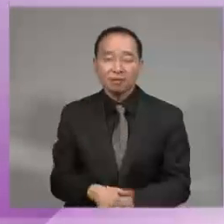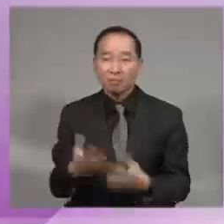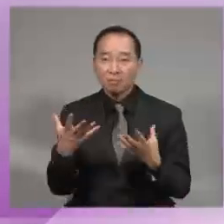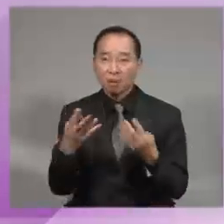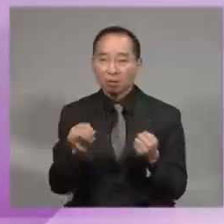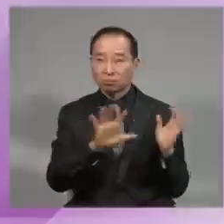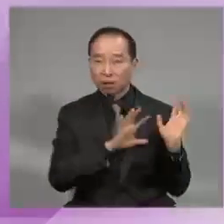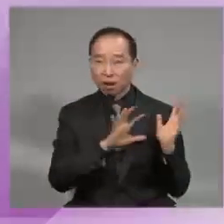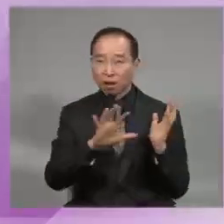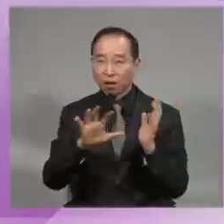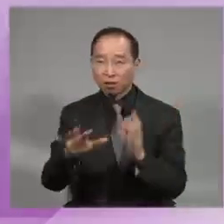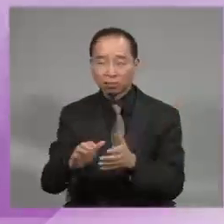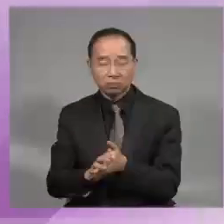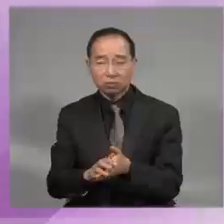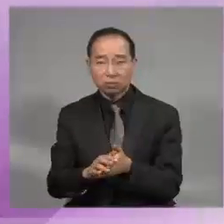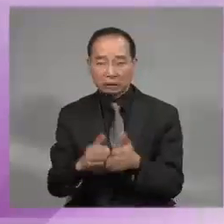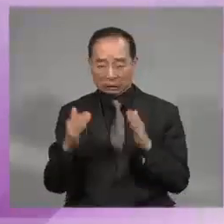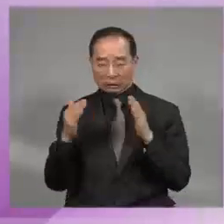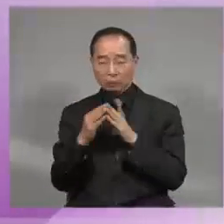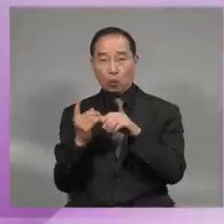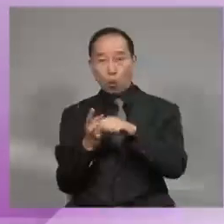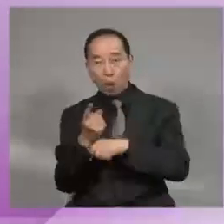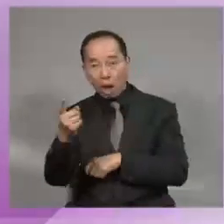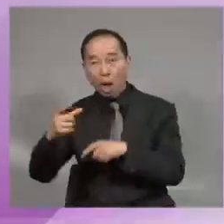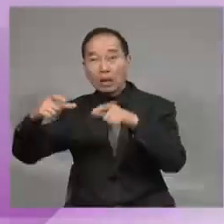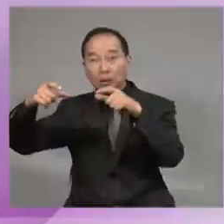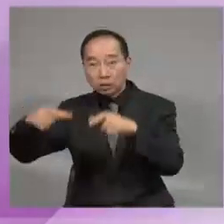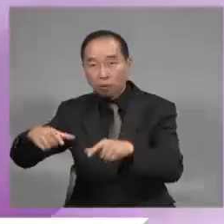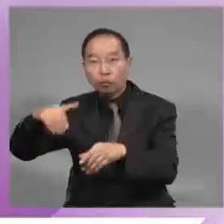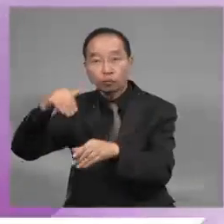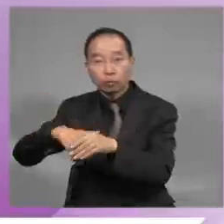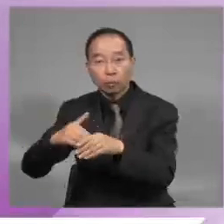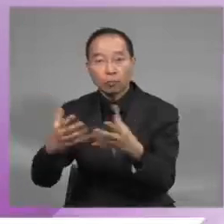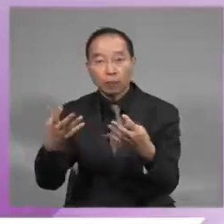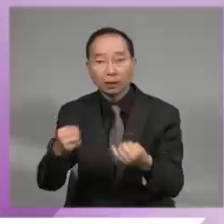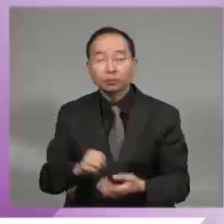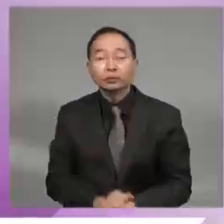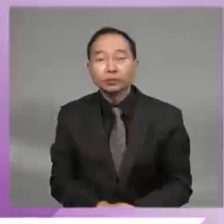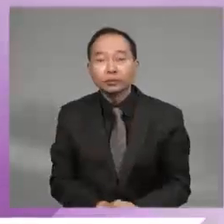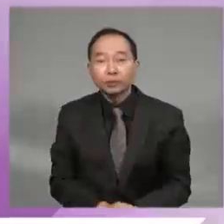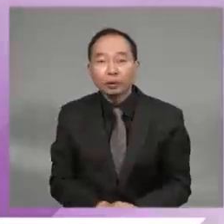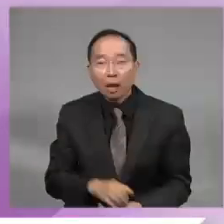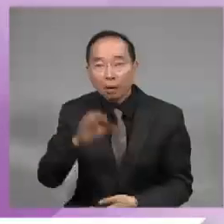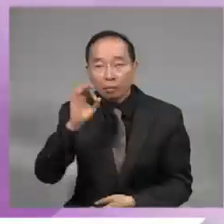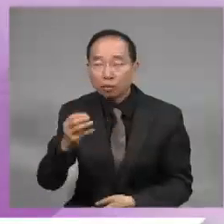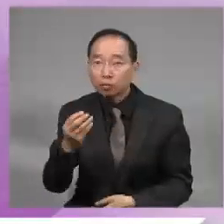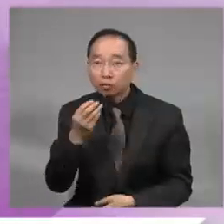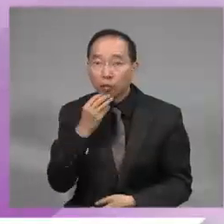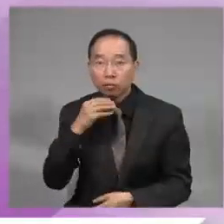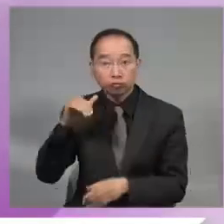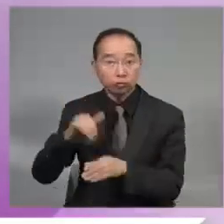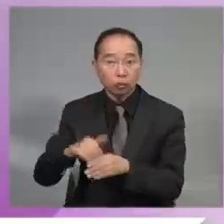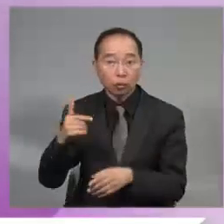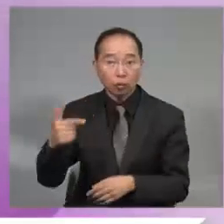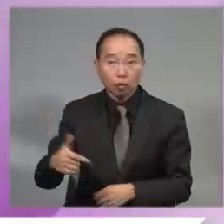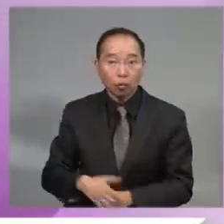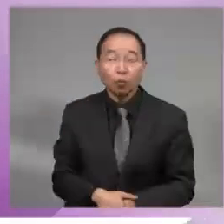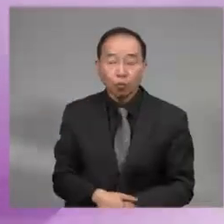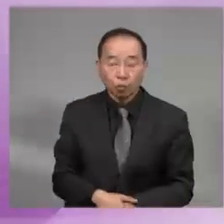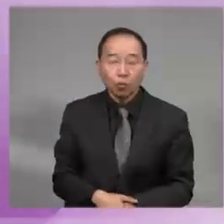좀 관외 투표를 네. 미리 하신 것 같습니다만 아까 또 투표율도 저희가 살펴봤는데 서울 지역도 굉장히 높았단 말이죠. 흥편이었죠. 네.